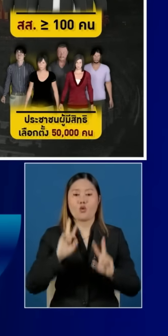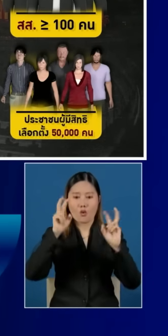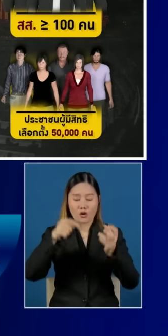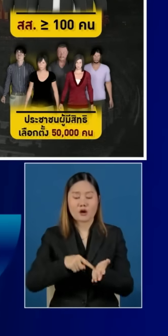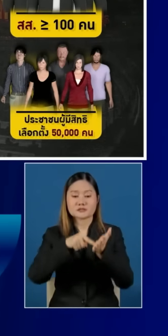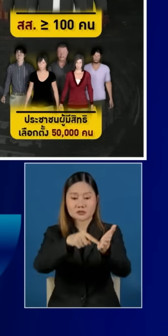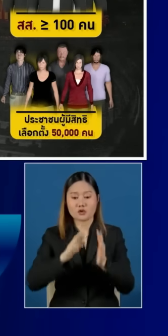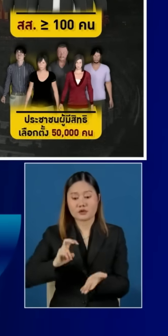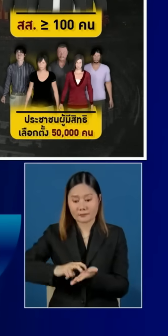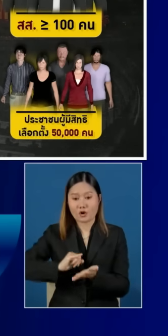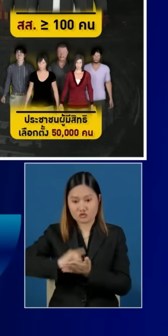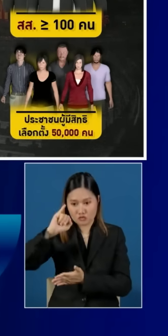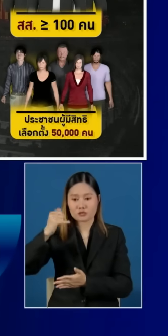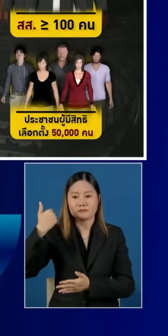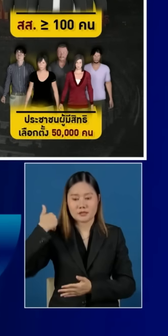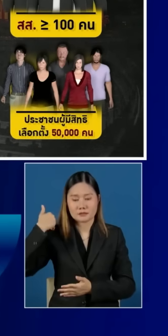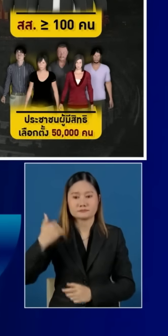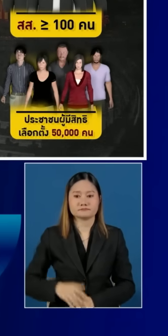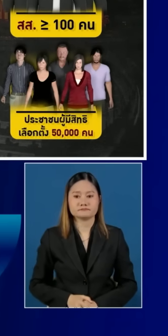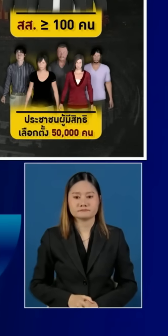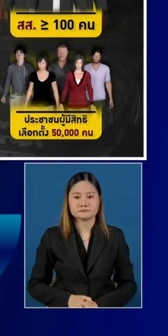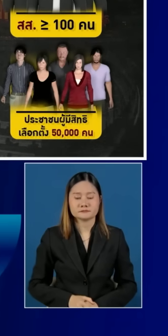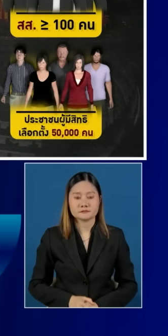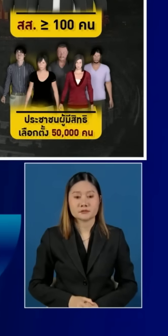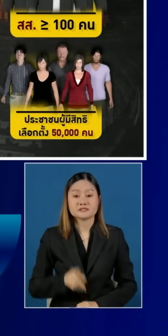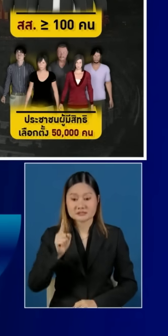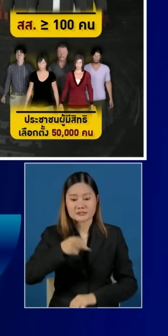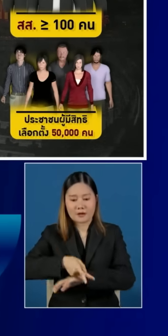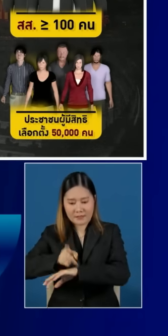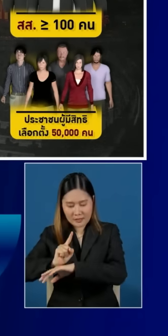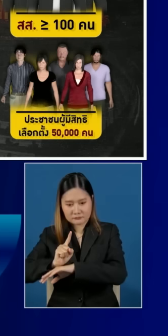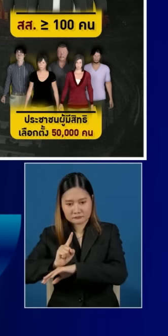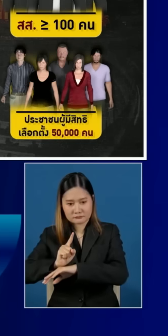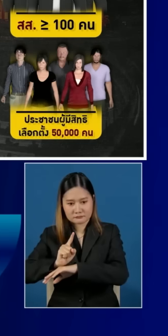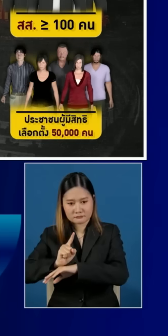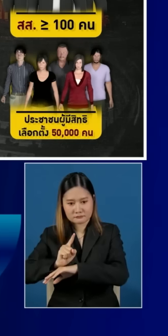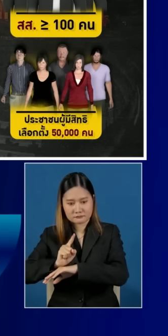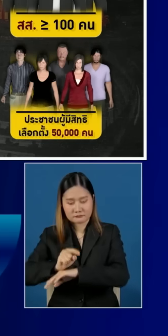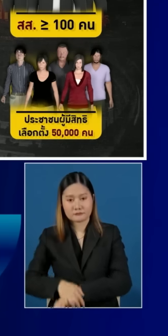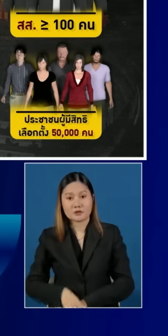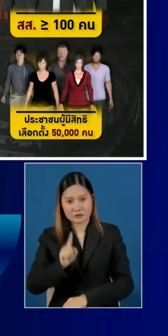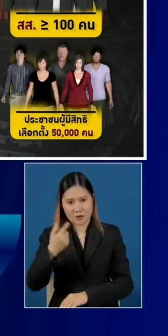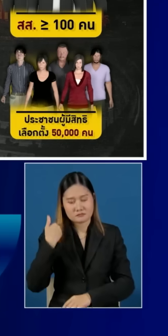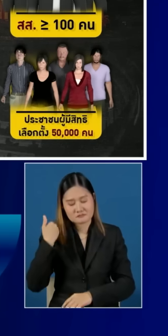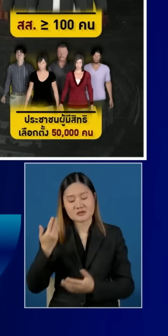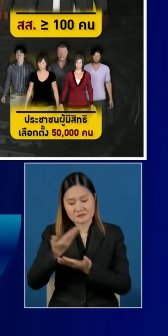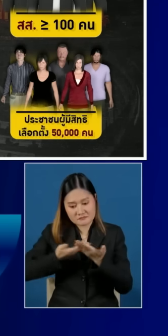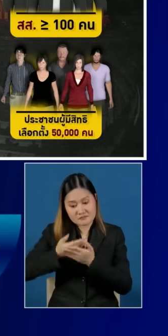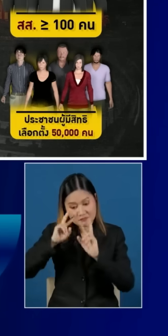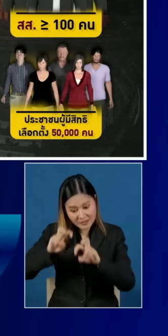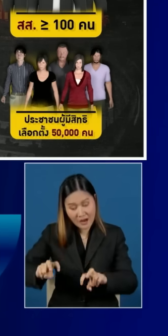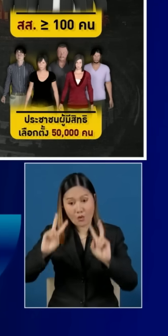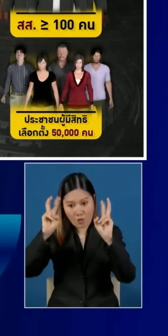ผู้รับรองถูกต้องความเป็นจริงแล้วท่านประธานนะครับก็จะต้องให้มีการพิจารณาในเรื่อง